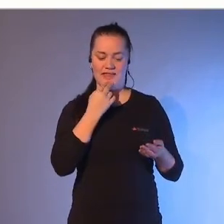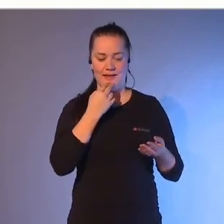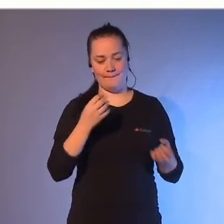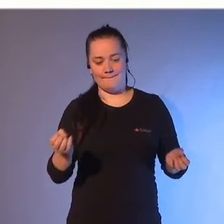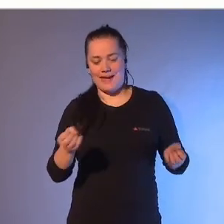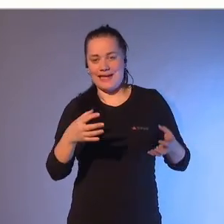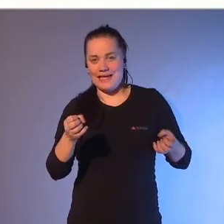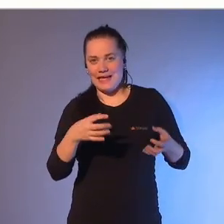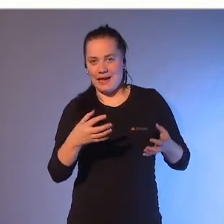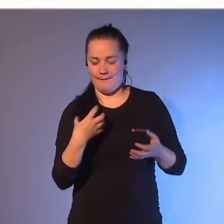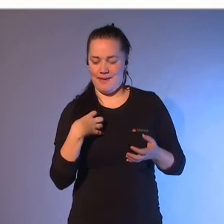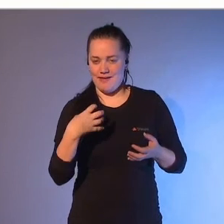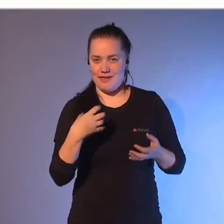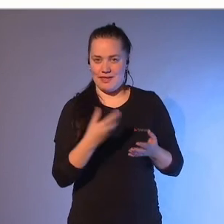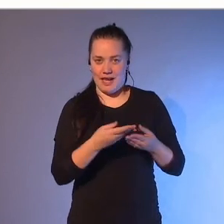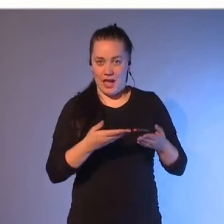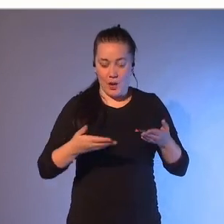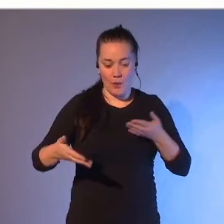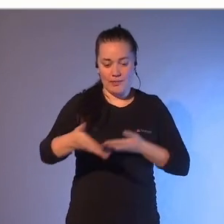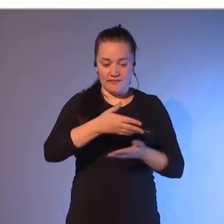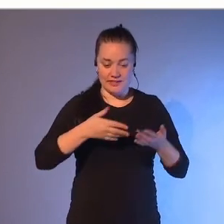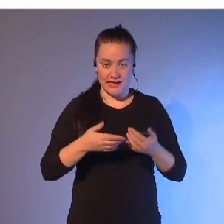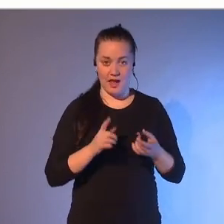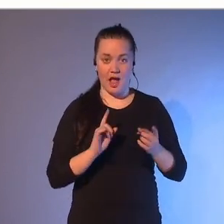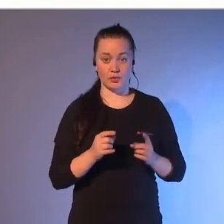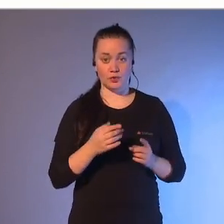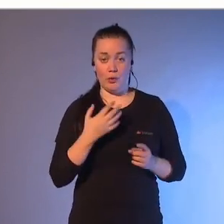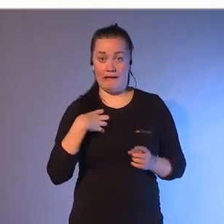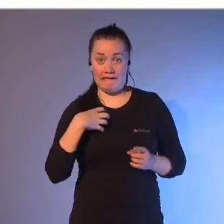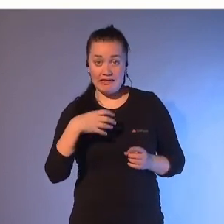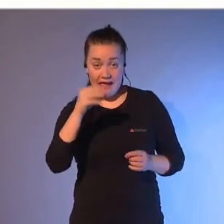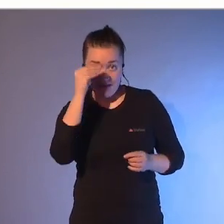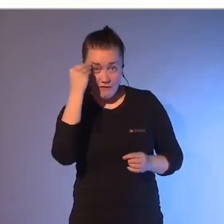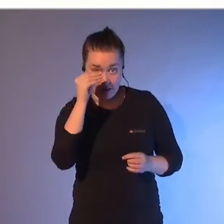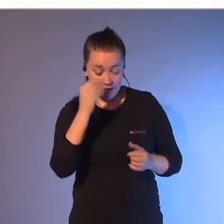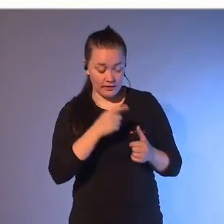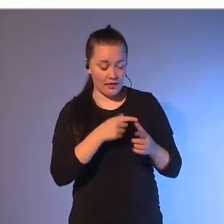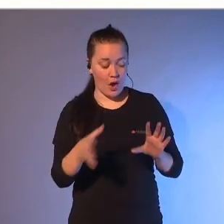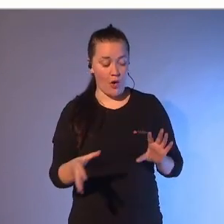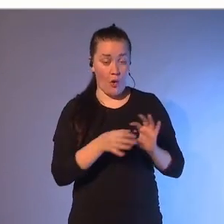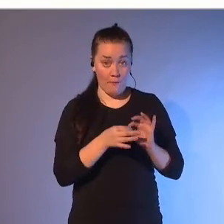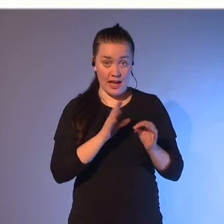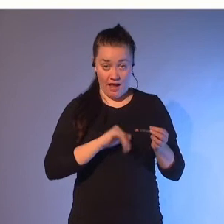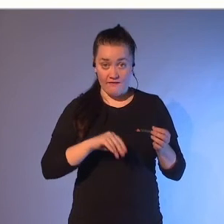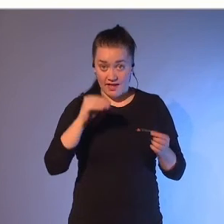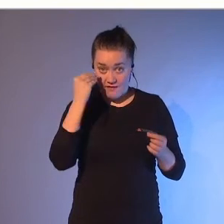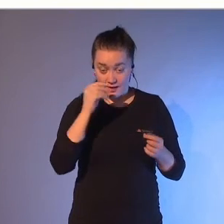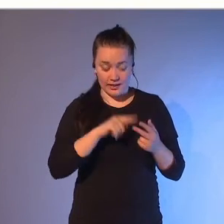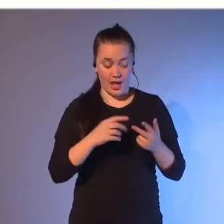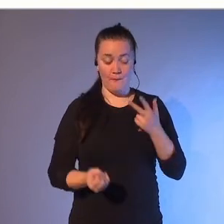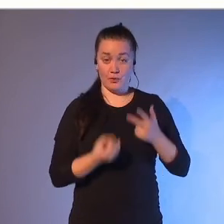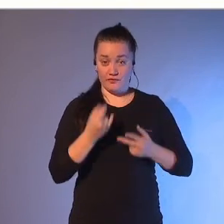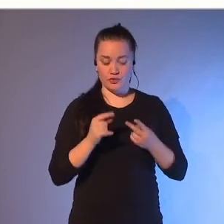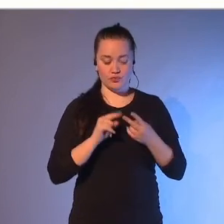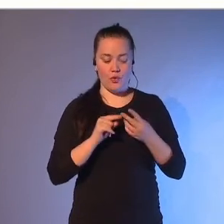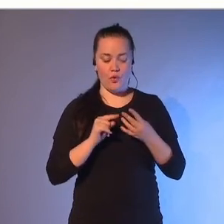omgivelser. Og det består av rike erfaringer, kobling av erfaringer, motivasjon og